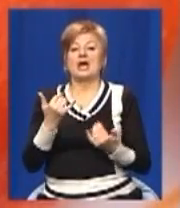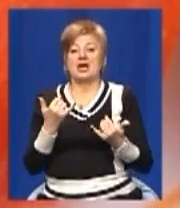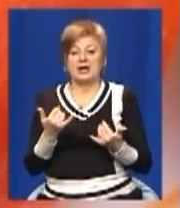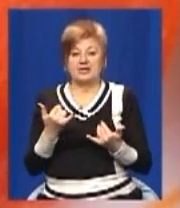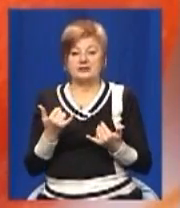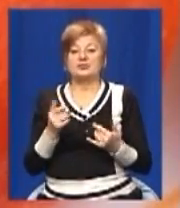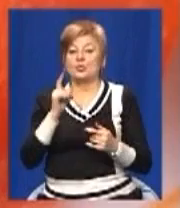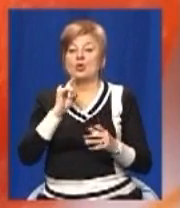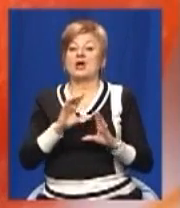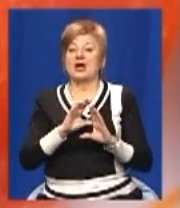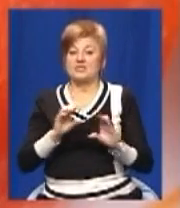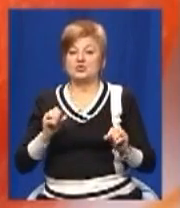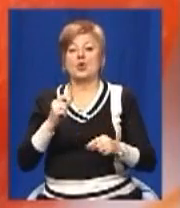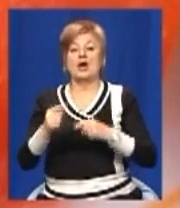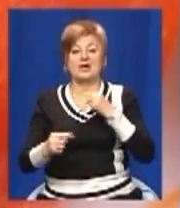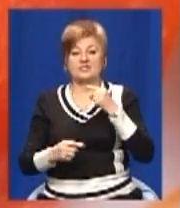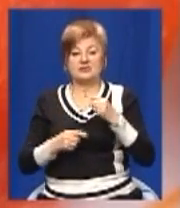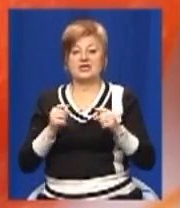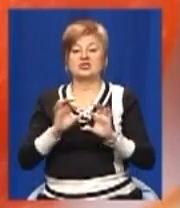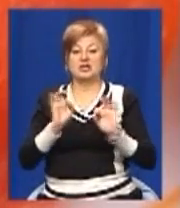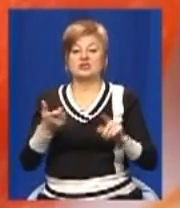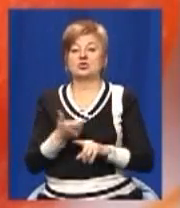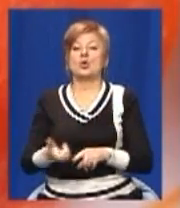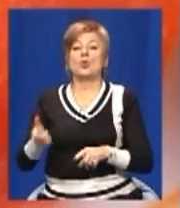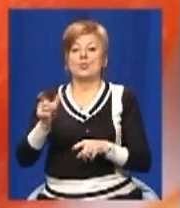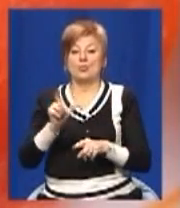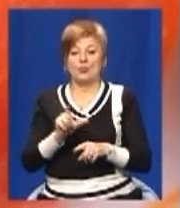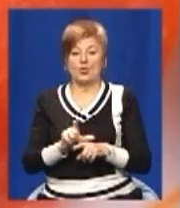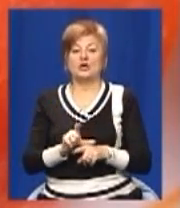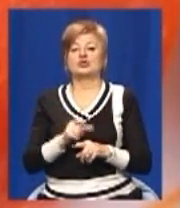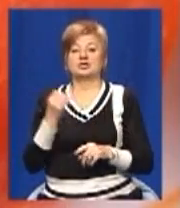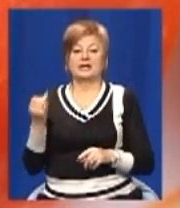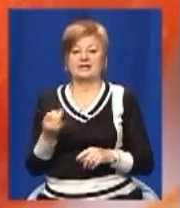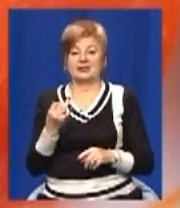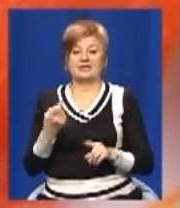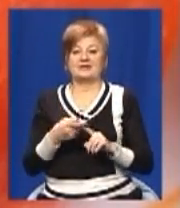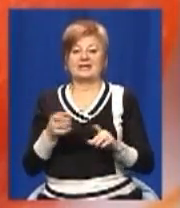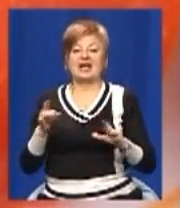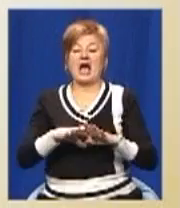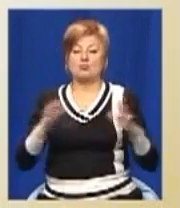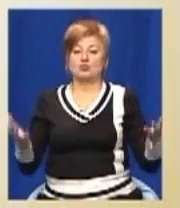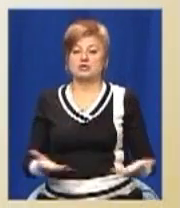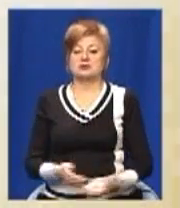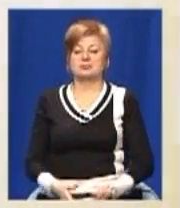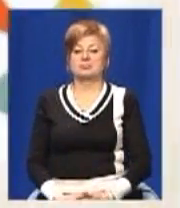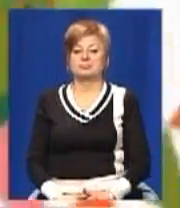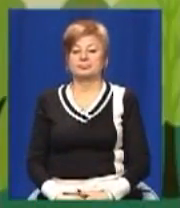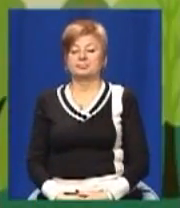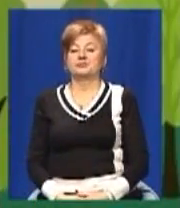мене все. Та наступного разу продовжу розповідати вам про чудовий і особливий гарбуз.